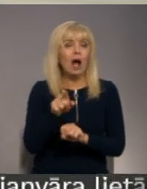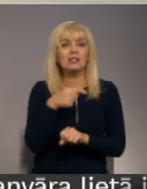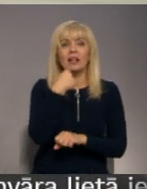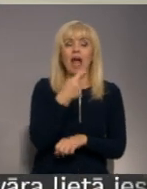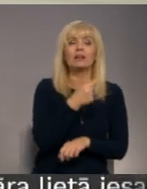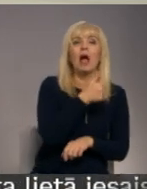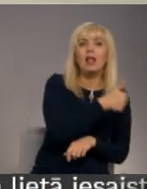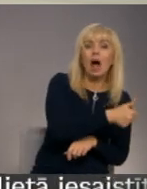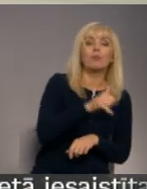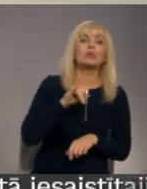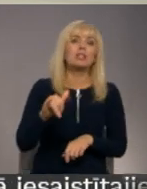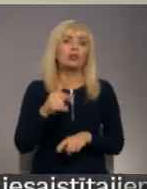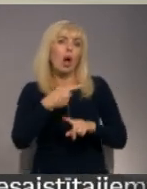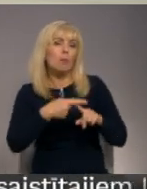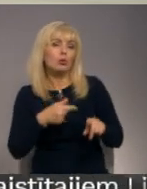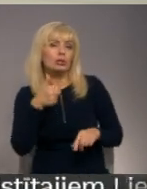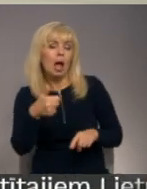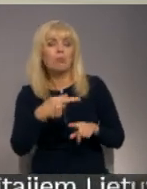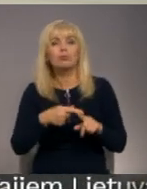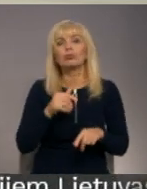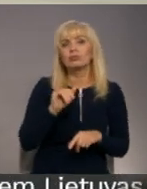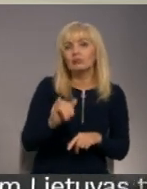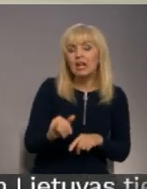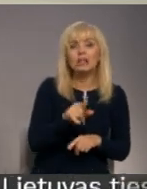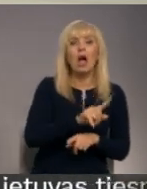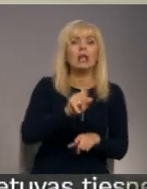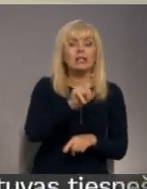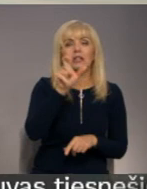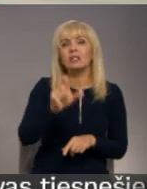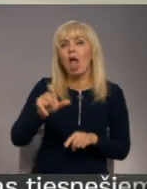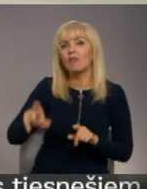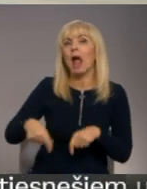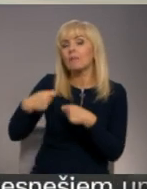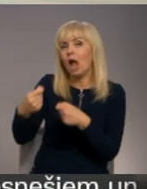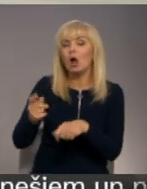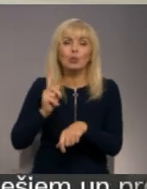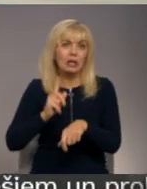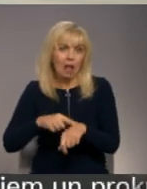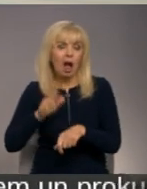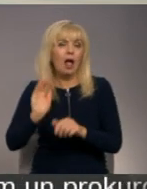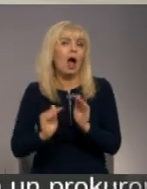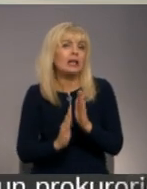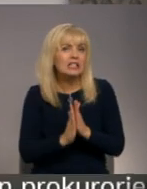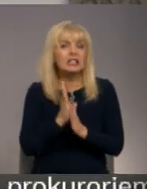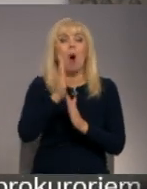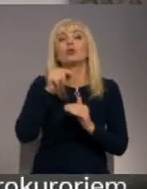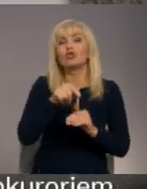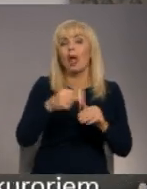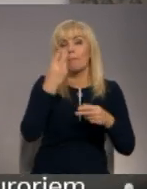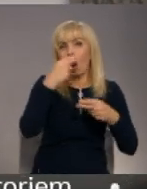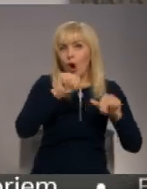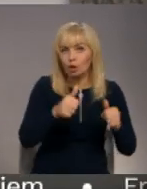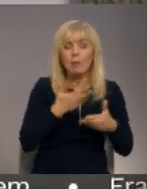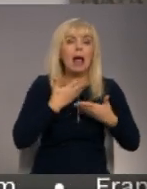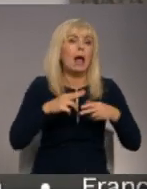sliktajos, labajos un puslabajos, jo noteikti cilvēkiem ir jādod laiks izaugt līdz šim modelim. Viens no